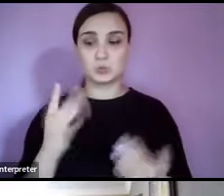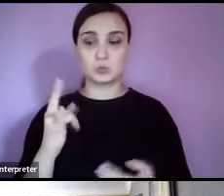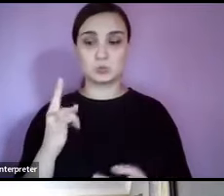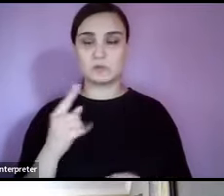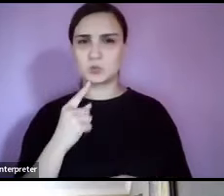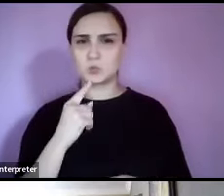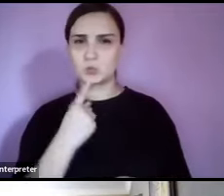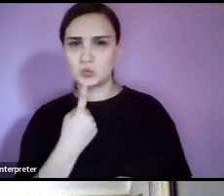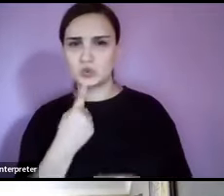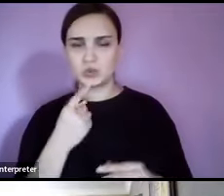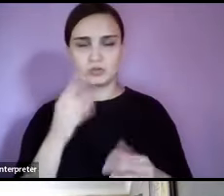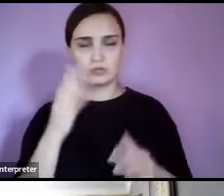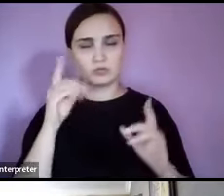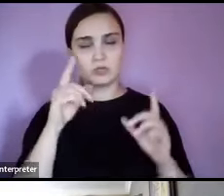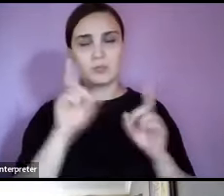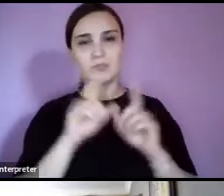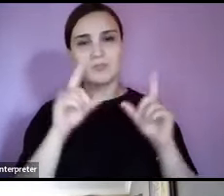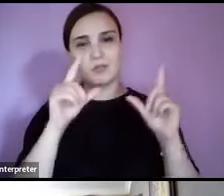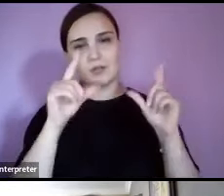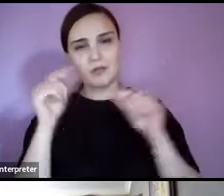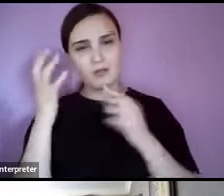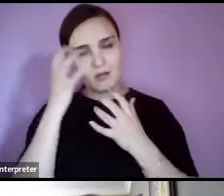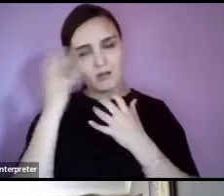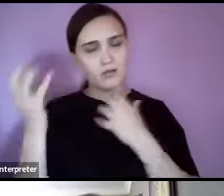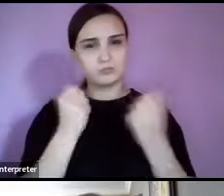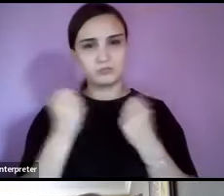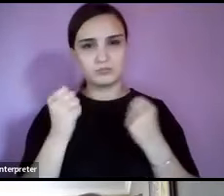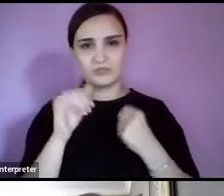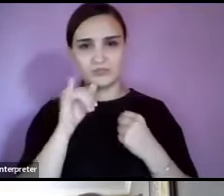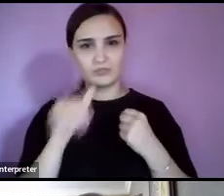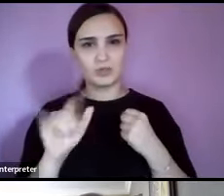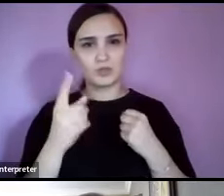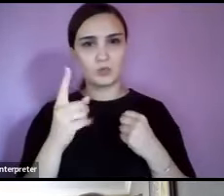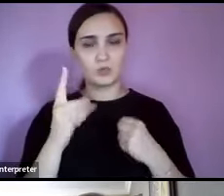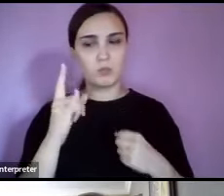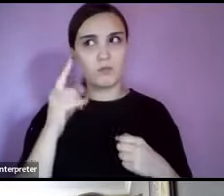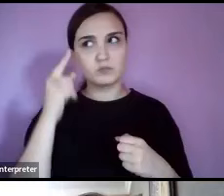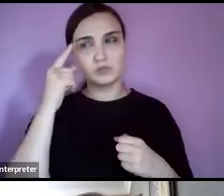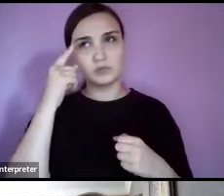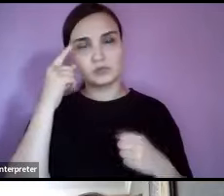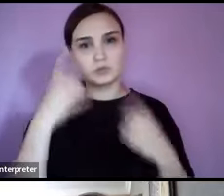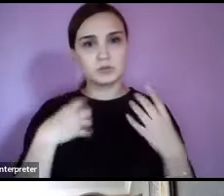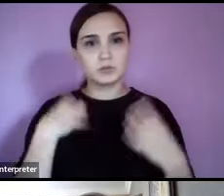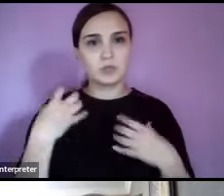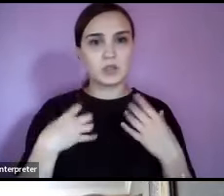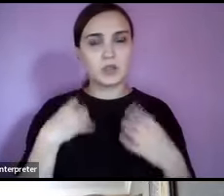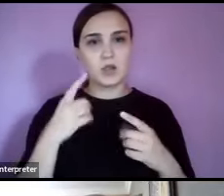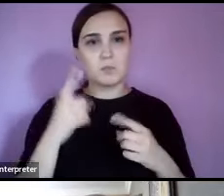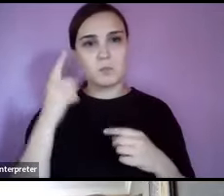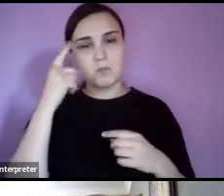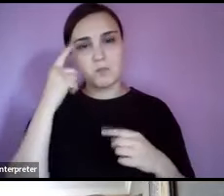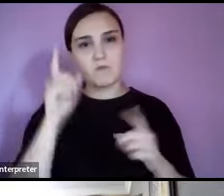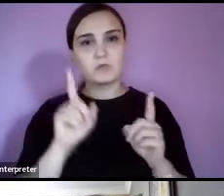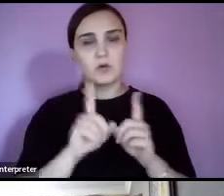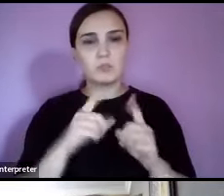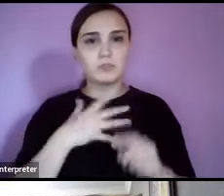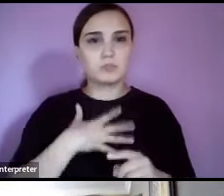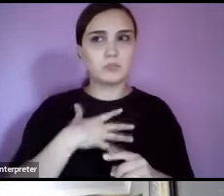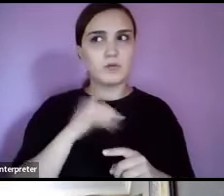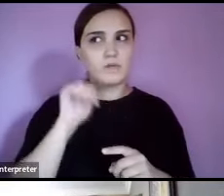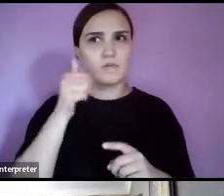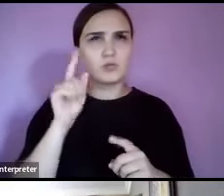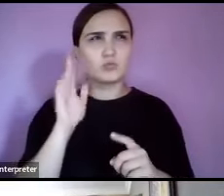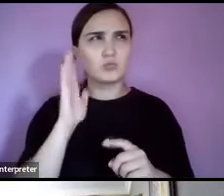უჭირს ჩაძინება ზუსტად ხშირად აი შფოთვის გამო, იმიტომ რომ ღელავს თქოთ მეორე დღესთან დაკავშირებულ მოვლენებზე და 1000